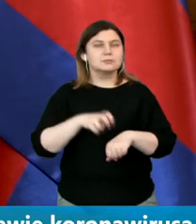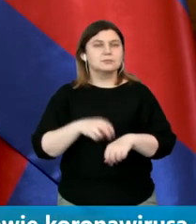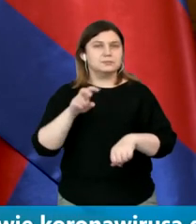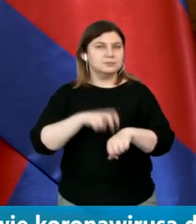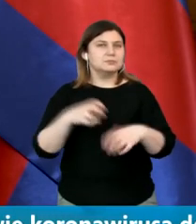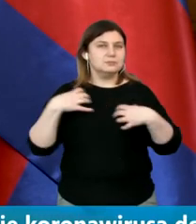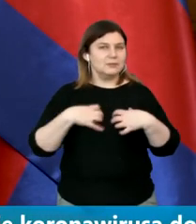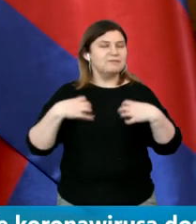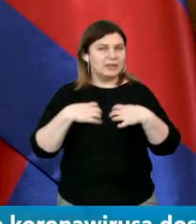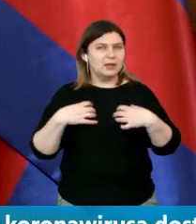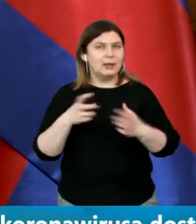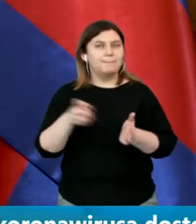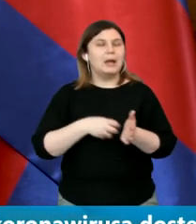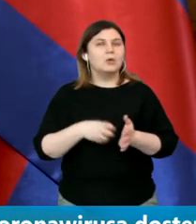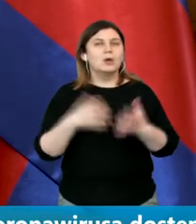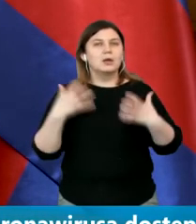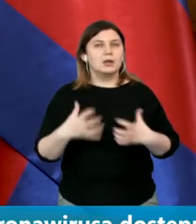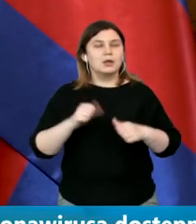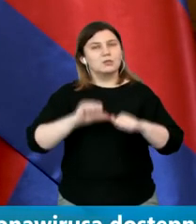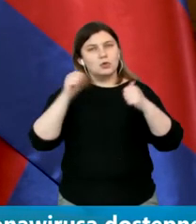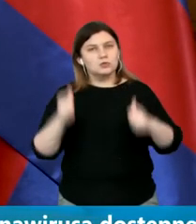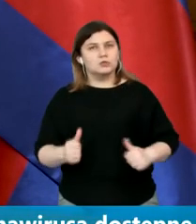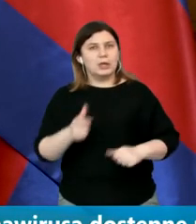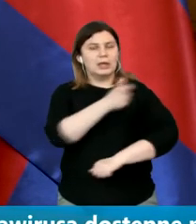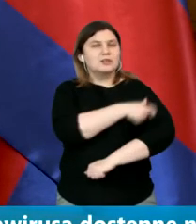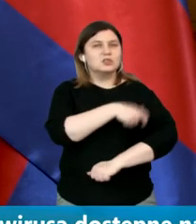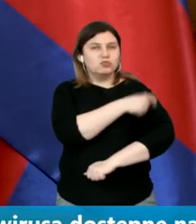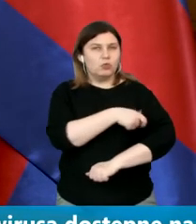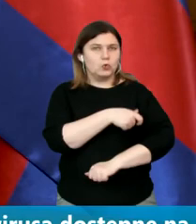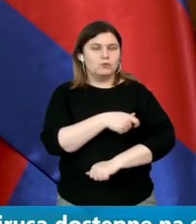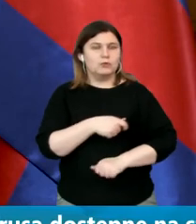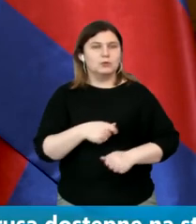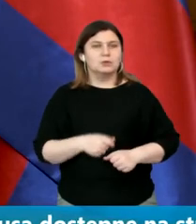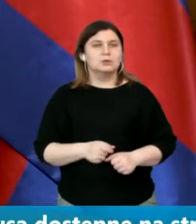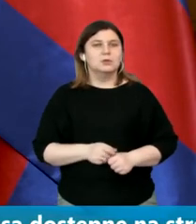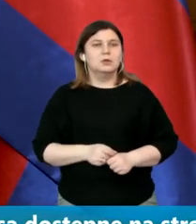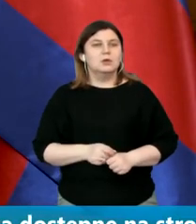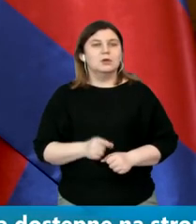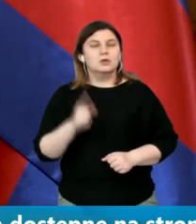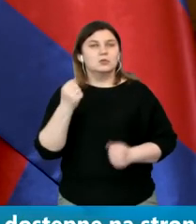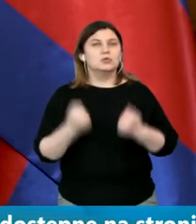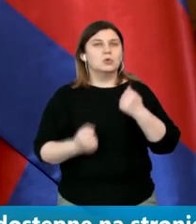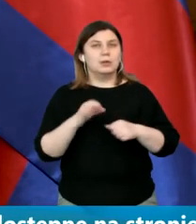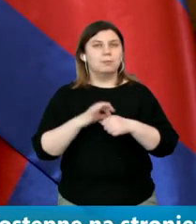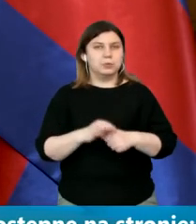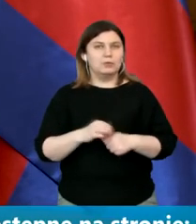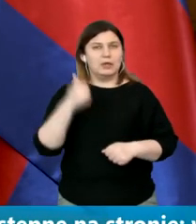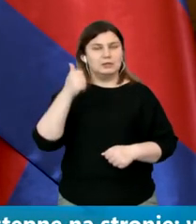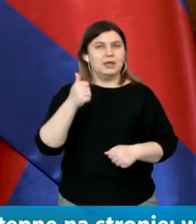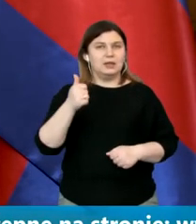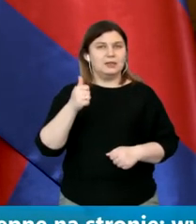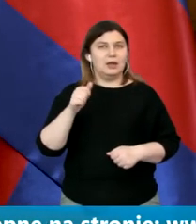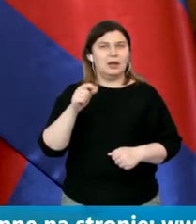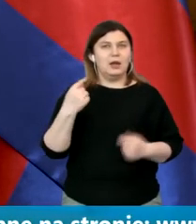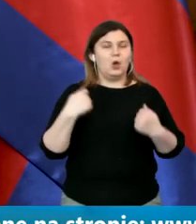weterynarii brakuje chętnych do takich stałych dyżurów, gdyż trudno, żeby prowadziła to jedna